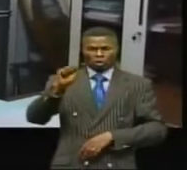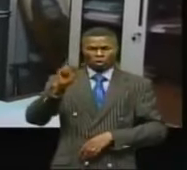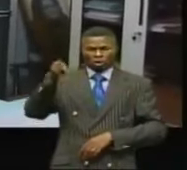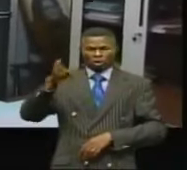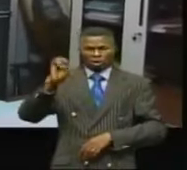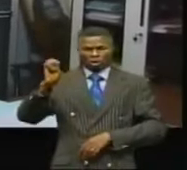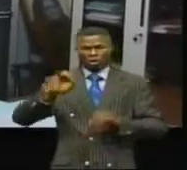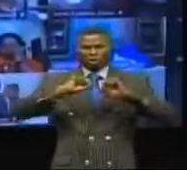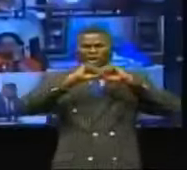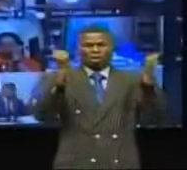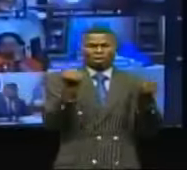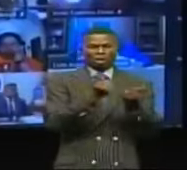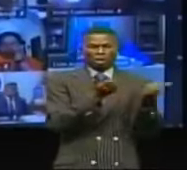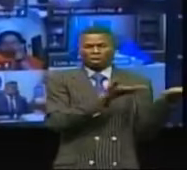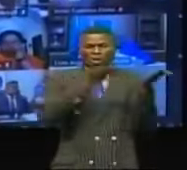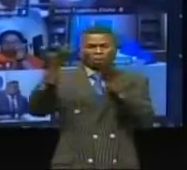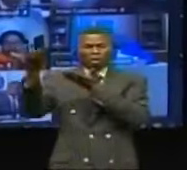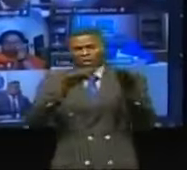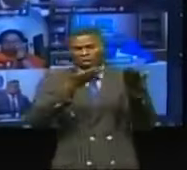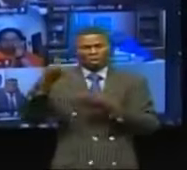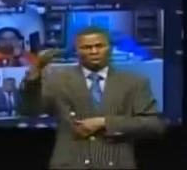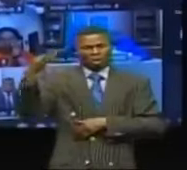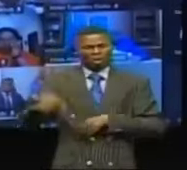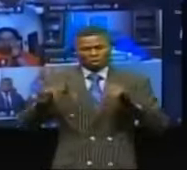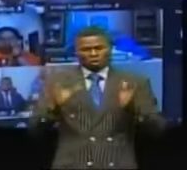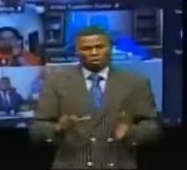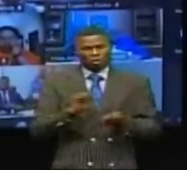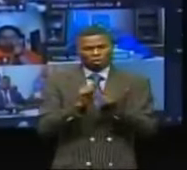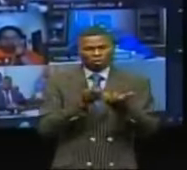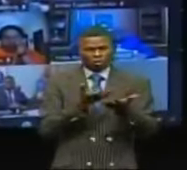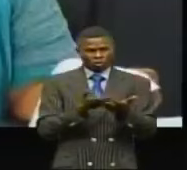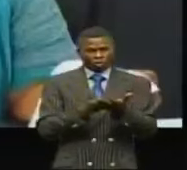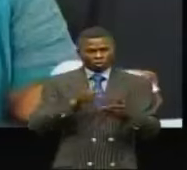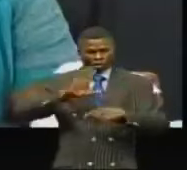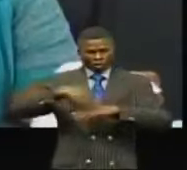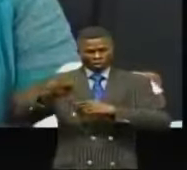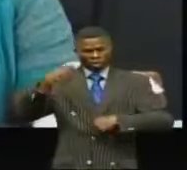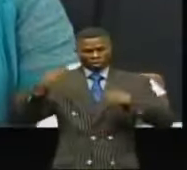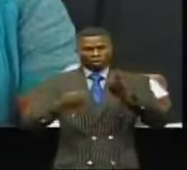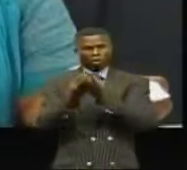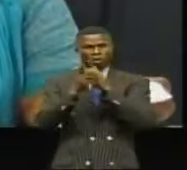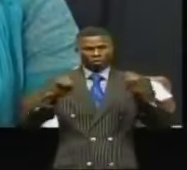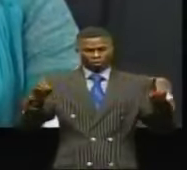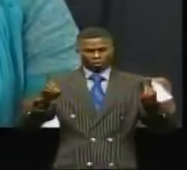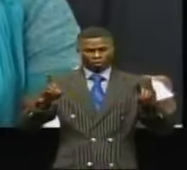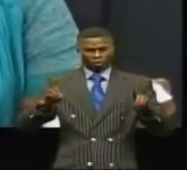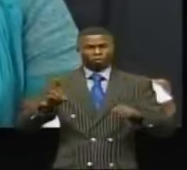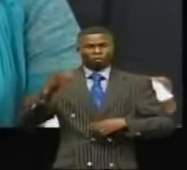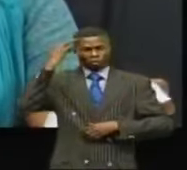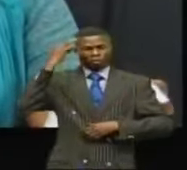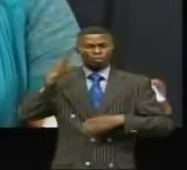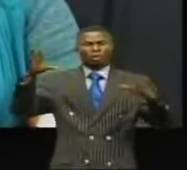des exportateurs du cacao-café de la RDC, ACCAF. Après débat et délibération, ce projet